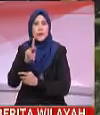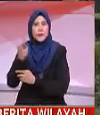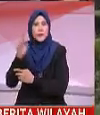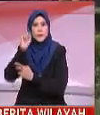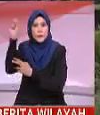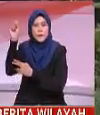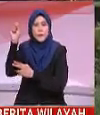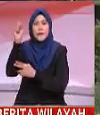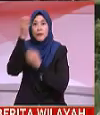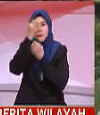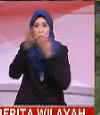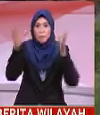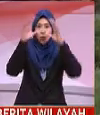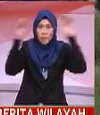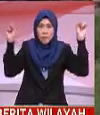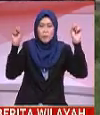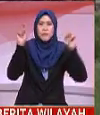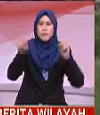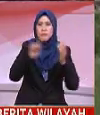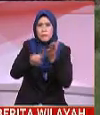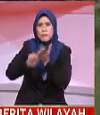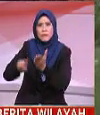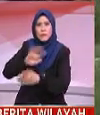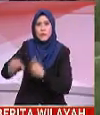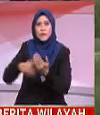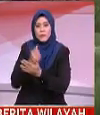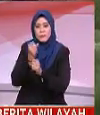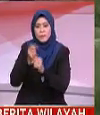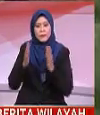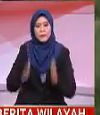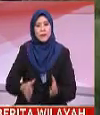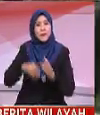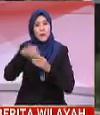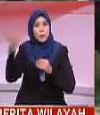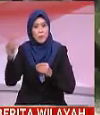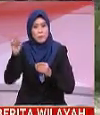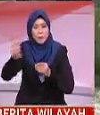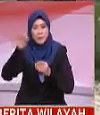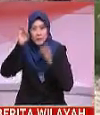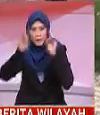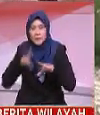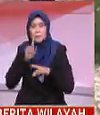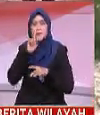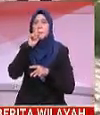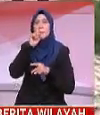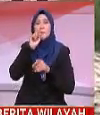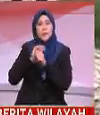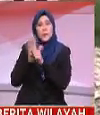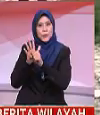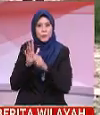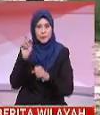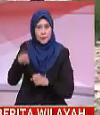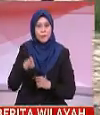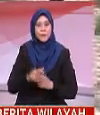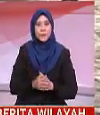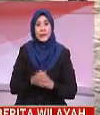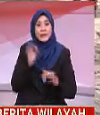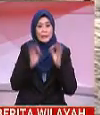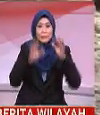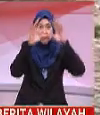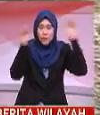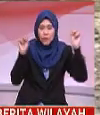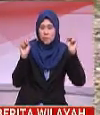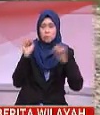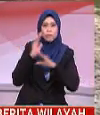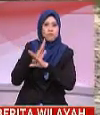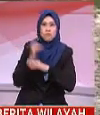Beliau mengingatkan para majikan di negeri ini agar memastikan pekerja asing di bawah mereka menjalani ujian saringan COVID-19. Kegagalan majikan